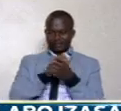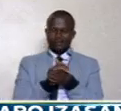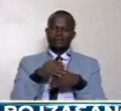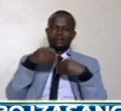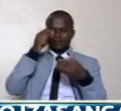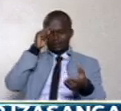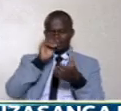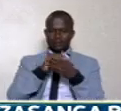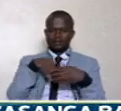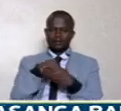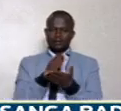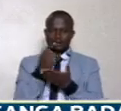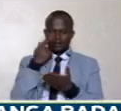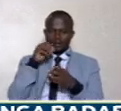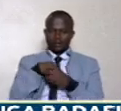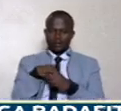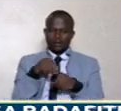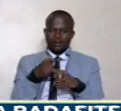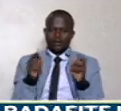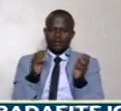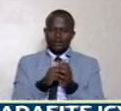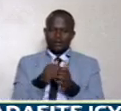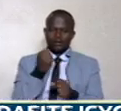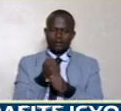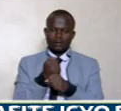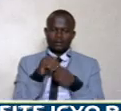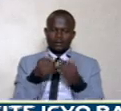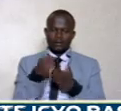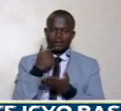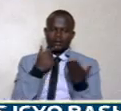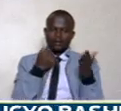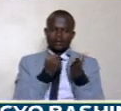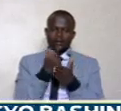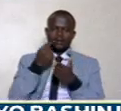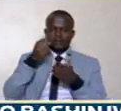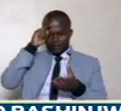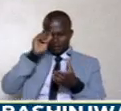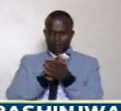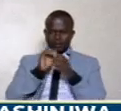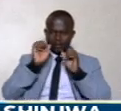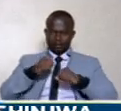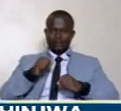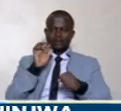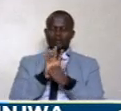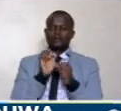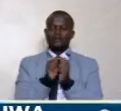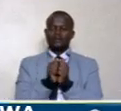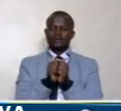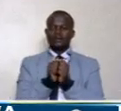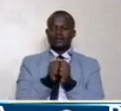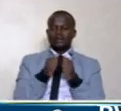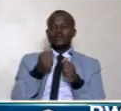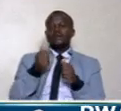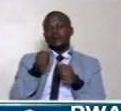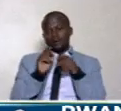icyo kizere mu by'ukuri batubonamo kandi akazi tuzakora akazatuma ikizere kirushaho kuba kinshi ubona abazi